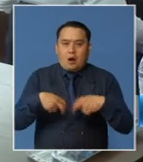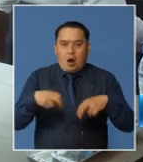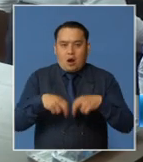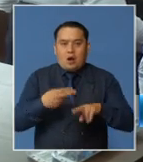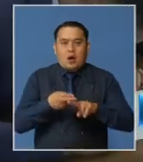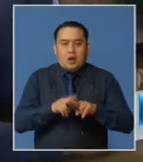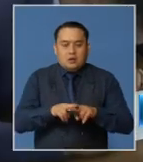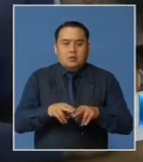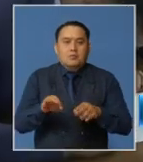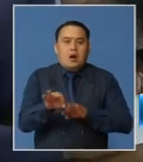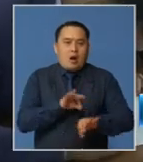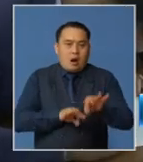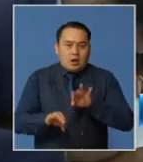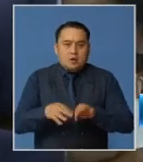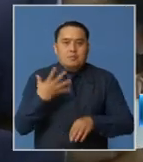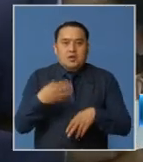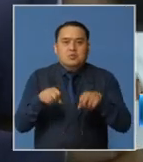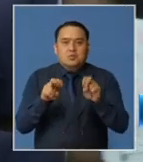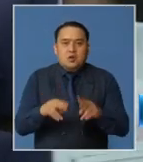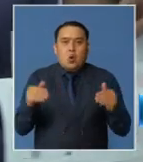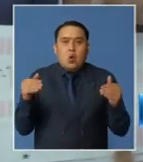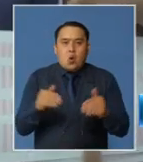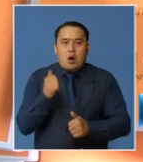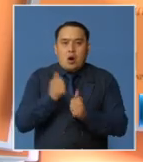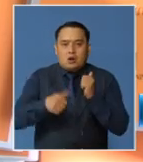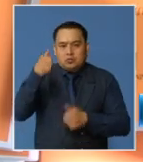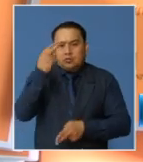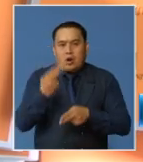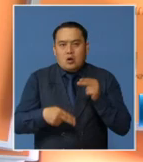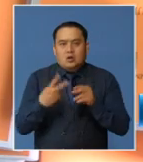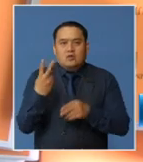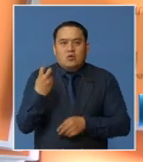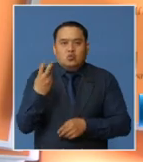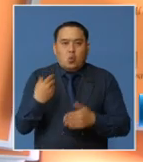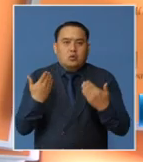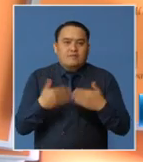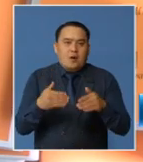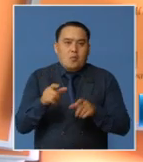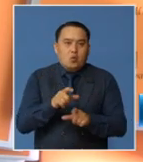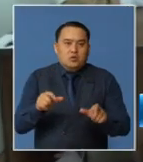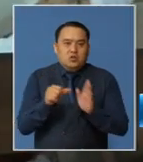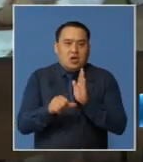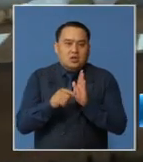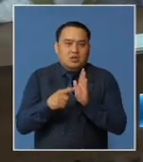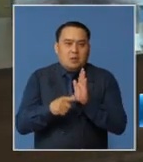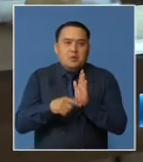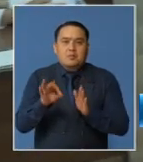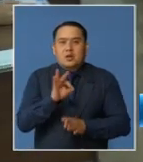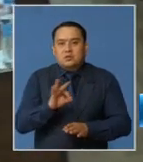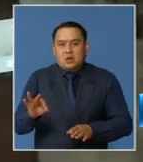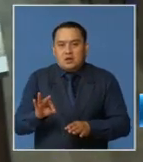данный механизм. По его словам, 5 специальных колледжей ежегодно заканчивают около 200 выпускников. Из них